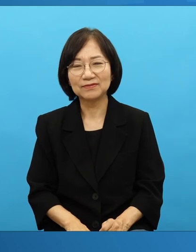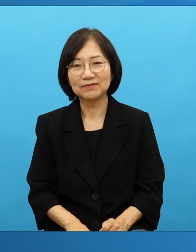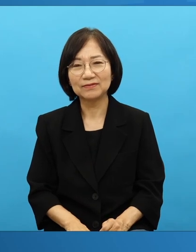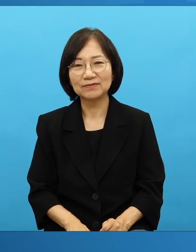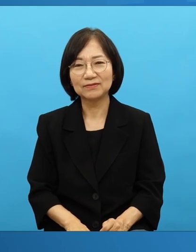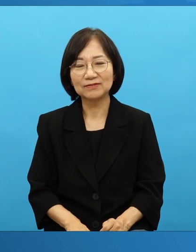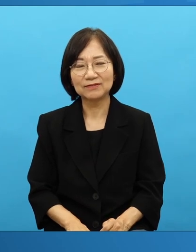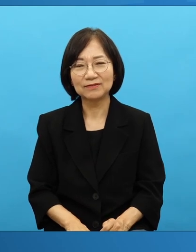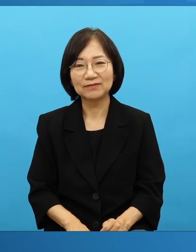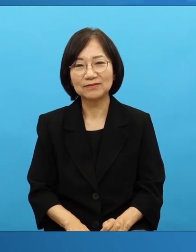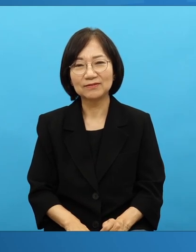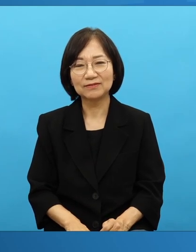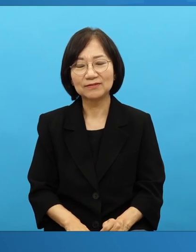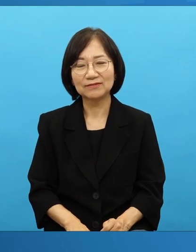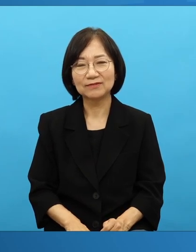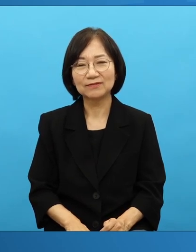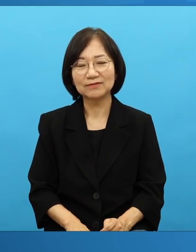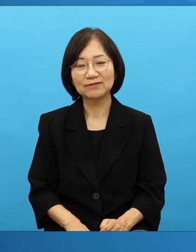也就是说，这样的神，这样的世界，神将这些赐给了我们。